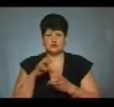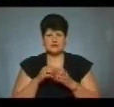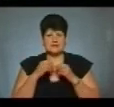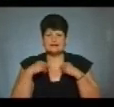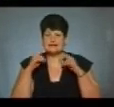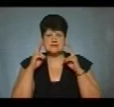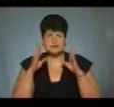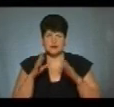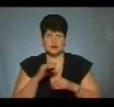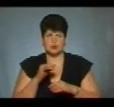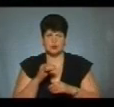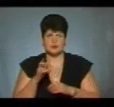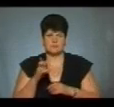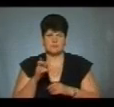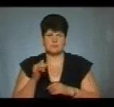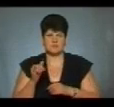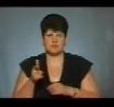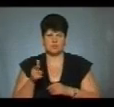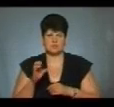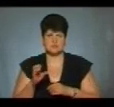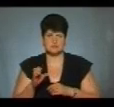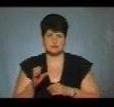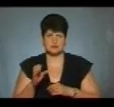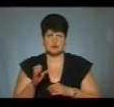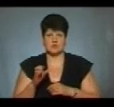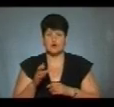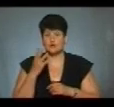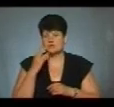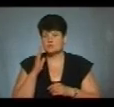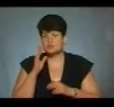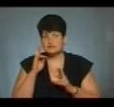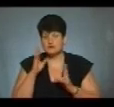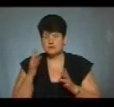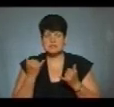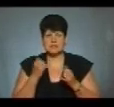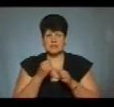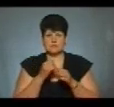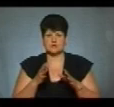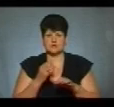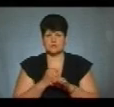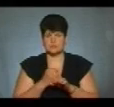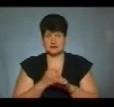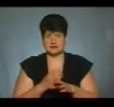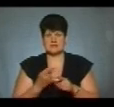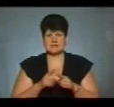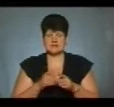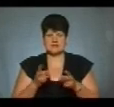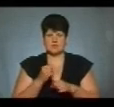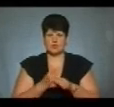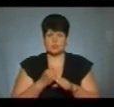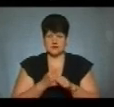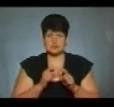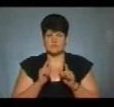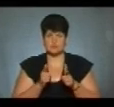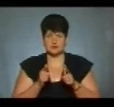знає, каже Юрій Бікус. Які висновки будуть, невідомо, тому що зараз не можна зробити. Це треба буде обробити дані відповідної